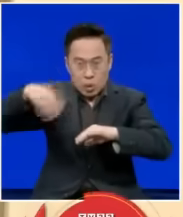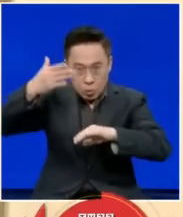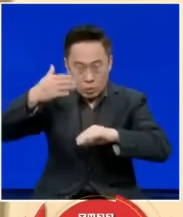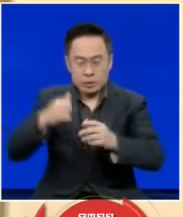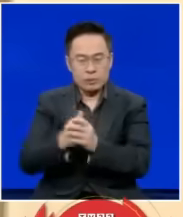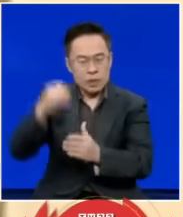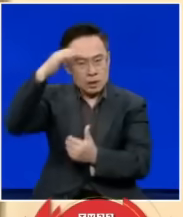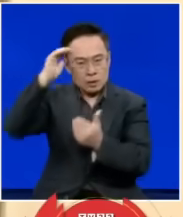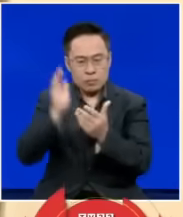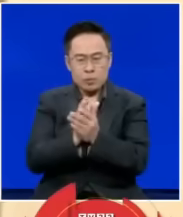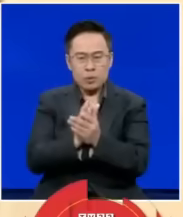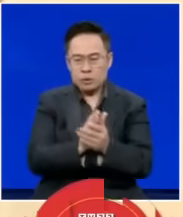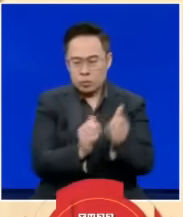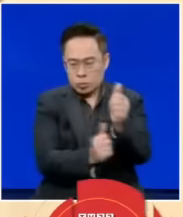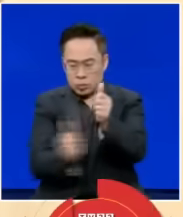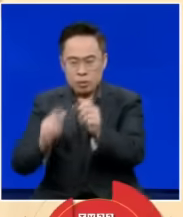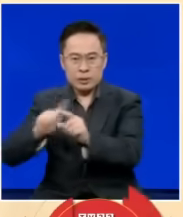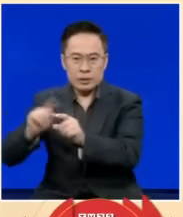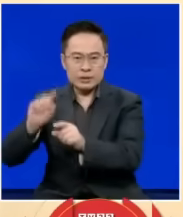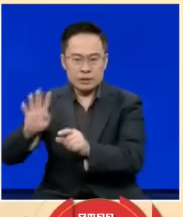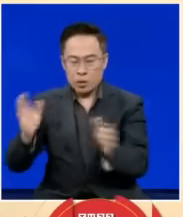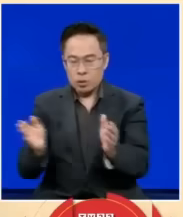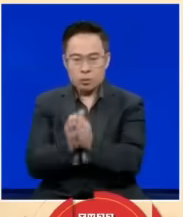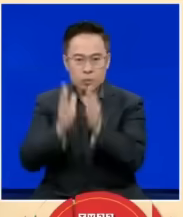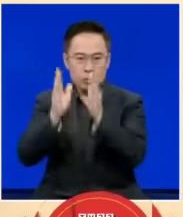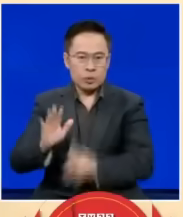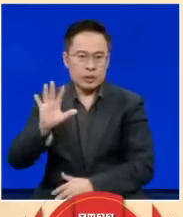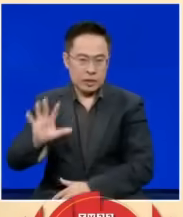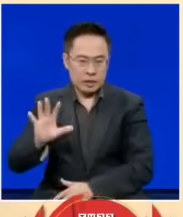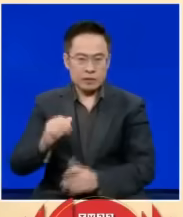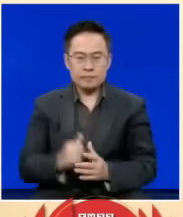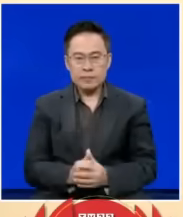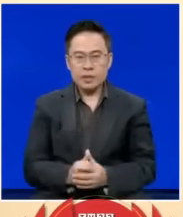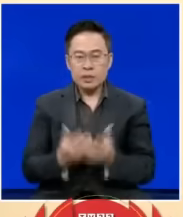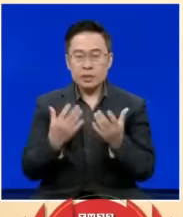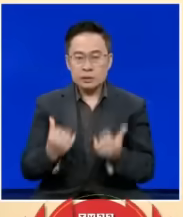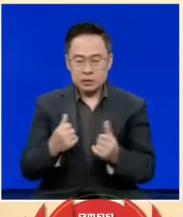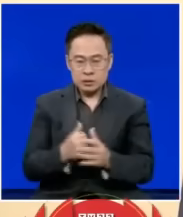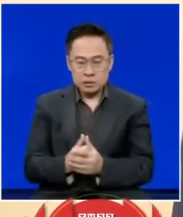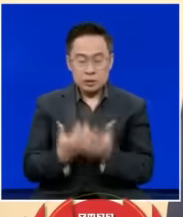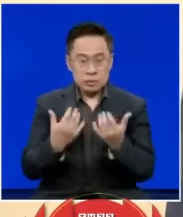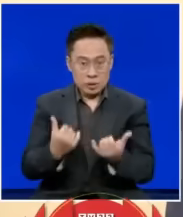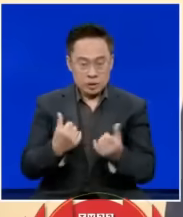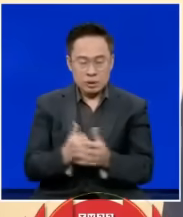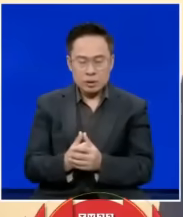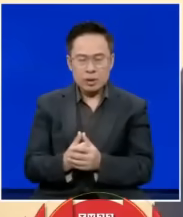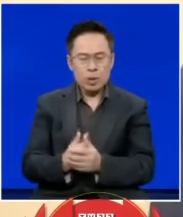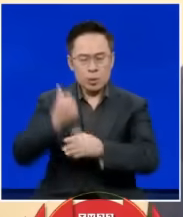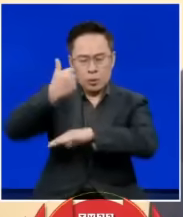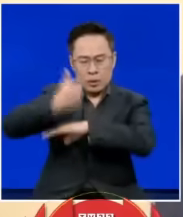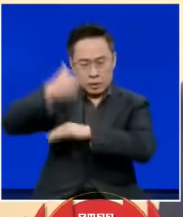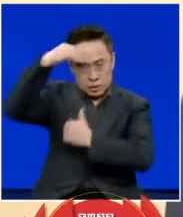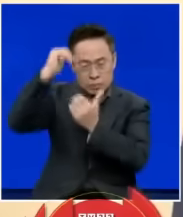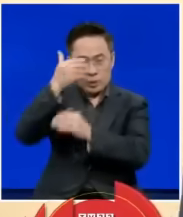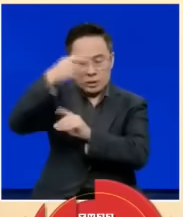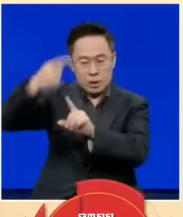มาเนี่ยมีการตรวจสอบเรื่องนี้บิ๊กต่ายเองก็ไปพูดกับท่านนายกขอให้ส่งตัวบิ๊กโจ๊กกลับต้นสังกัดจะได้ดำเนินการส่วนว่าจะเกี่